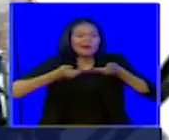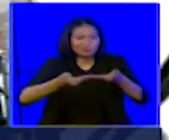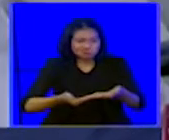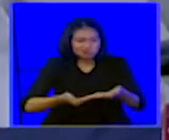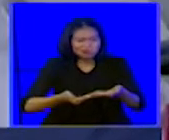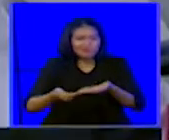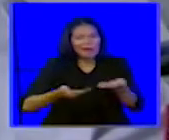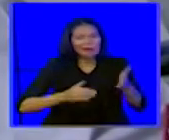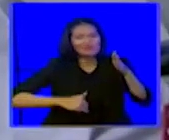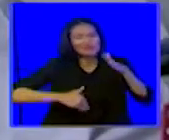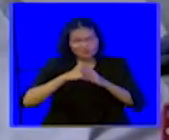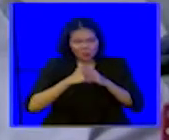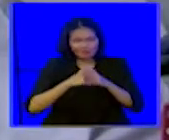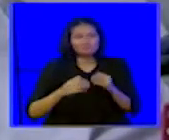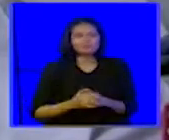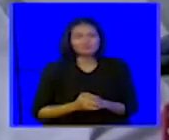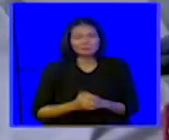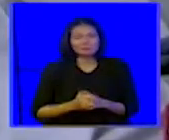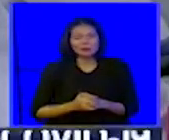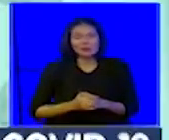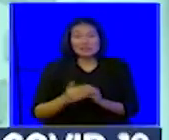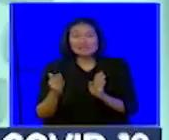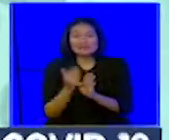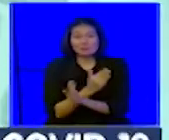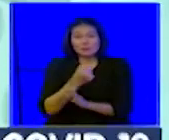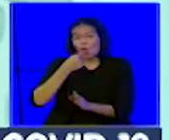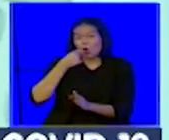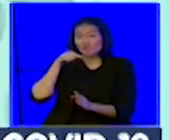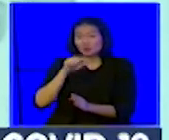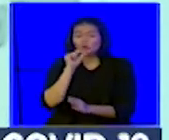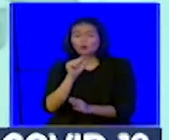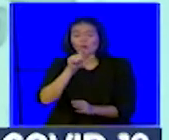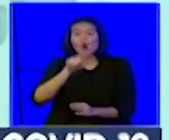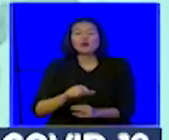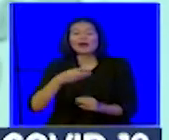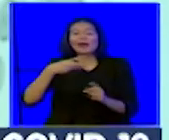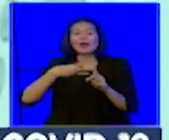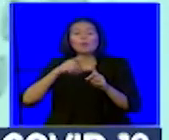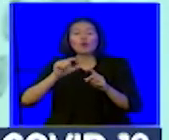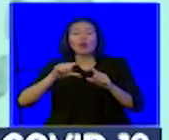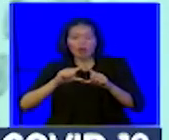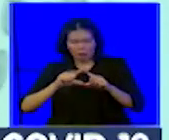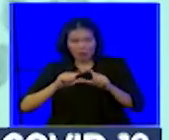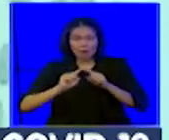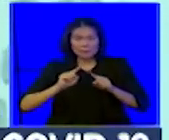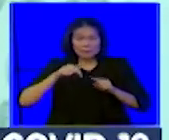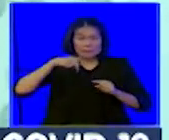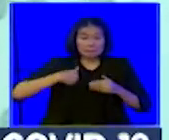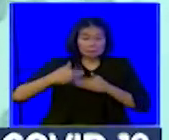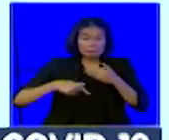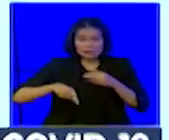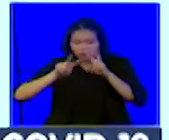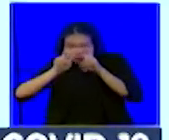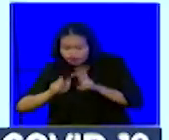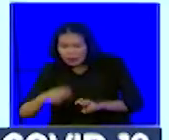terbaik. Remdesivir sebelumnya digunakan bagi pasien Ebola. Hasil penelitian Remdesivir bisa menghambat replikasi